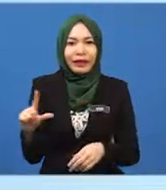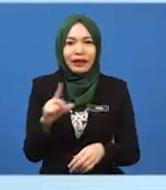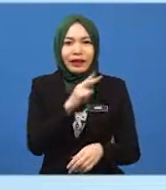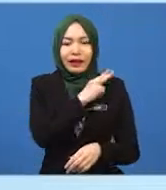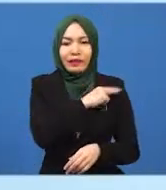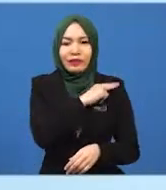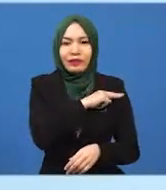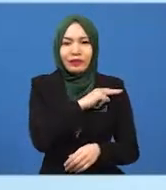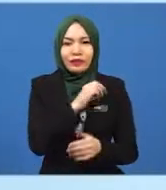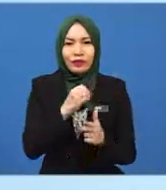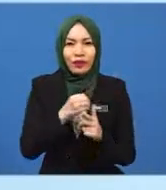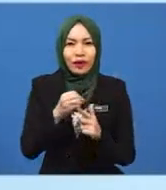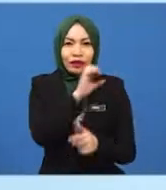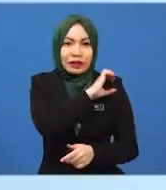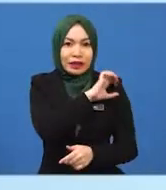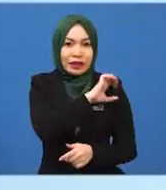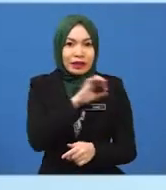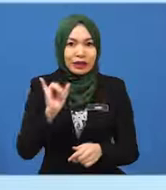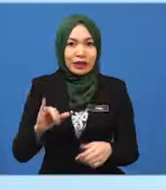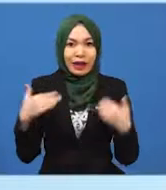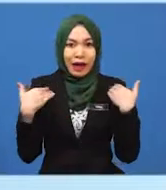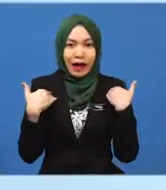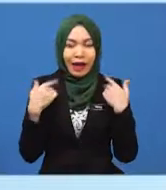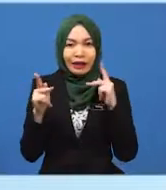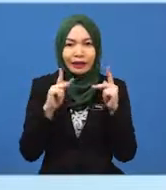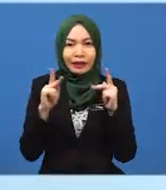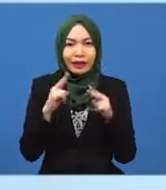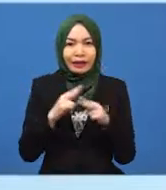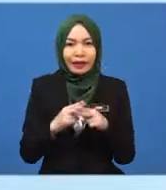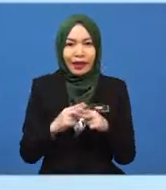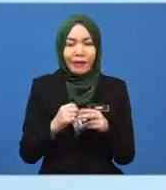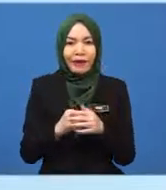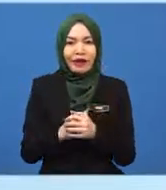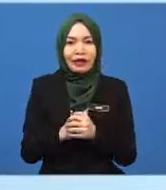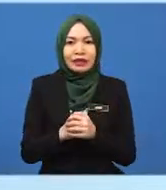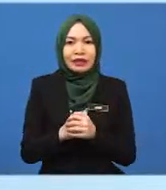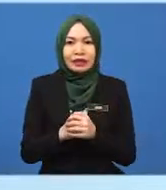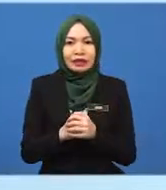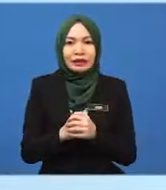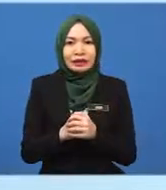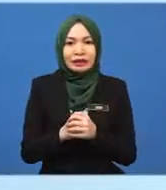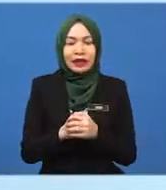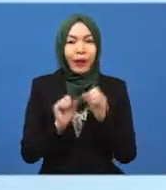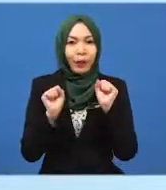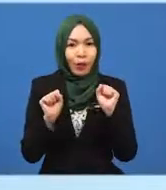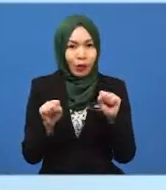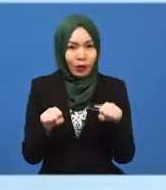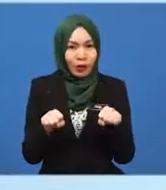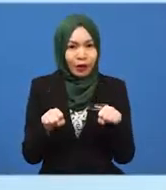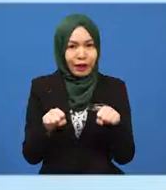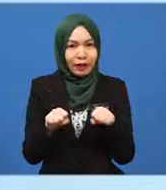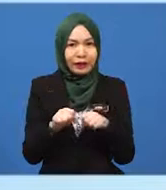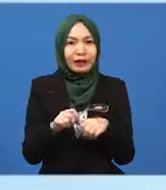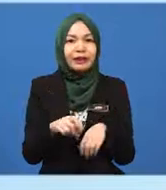unsur-unsur yang mengandungi kata nama, sama ada boleh